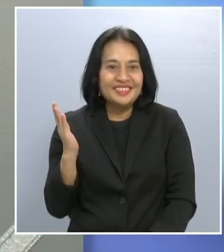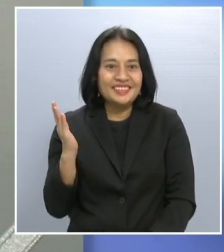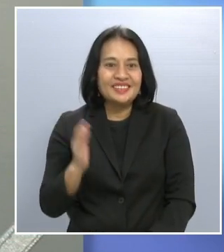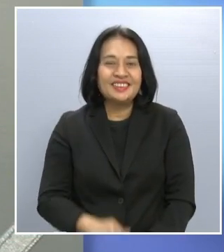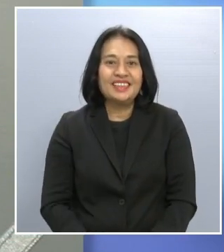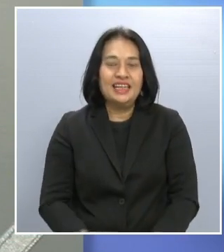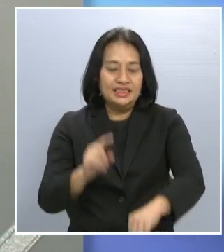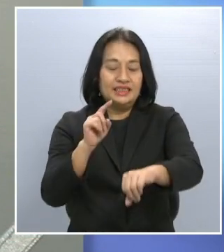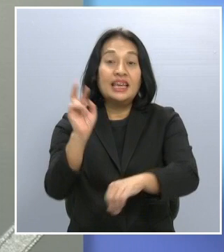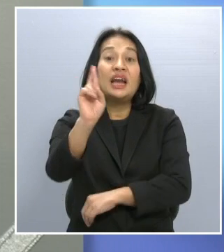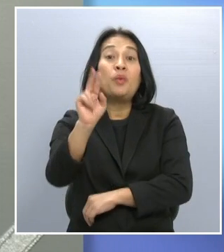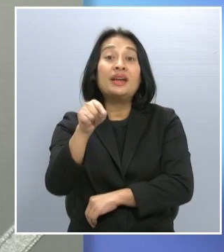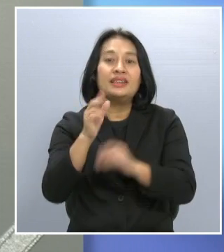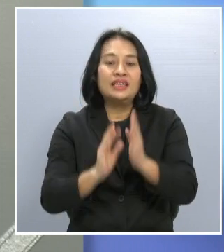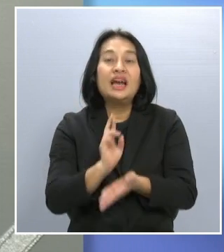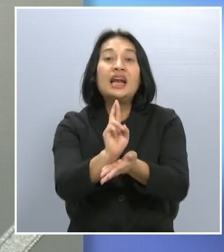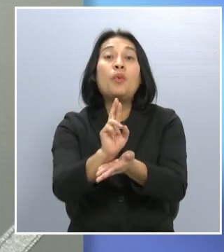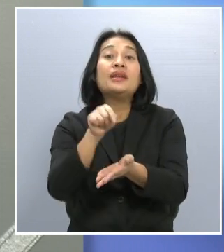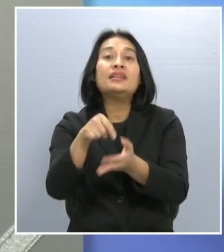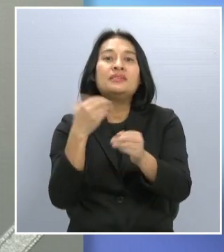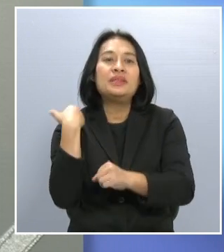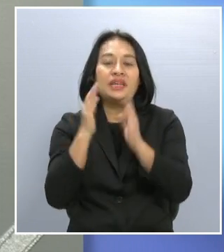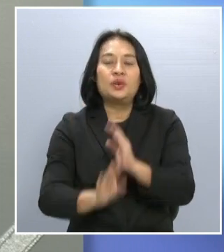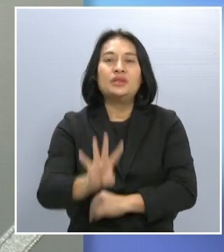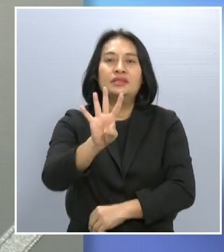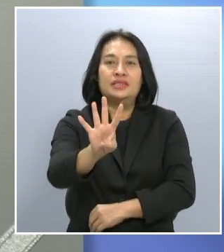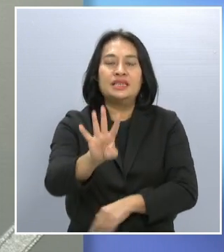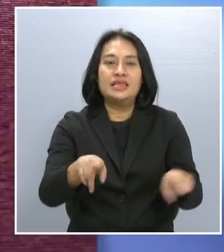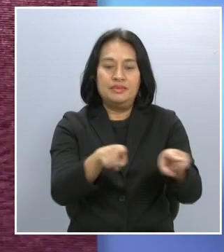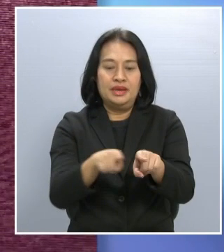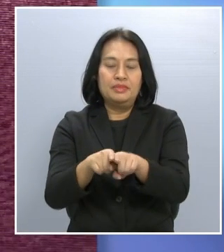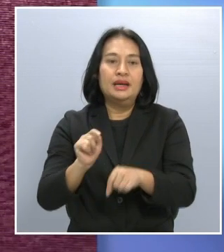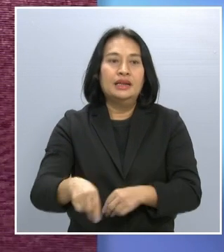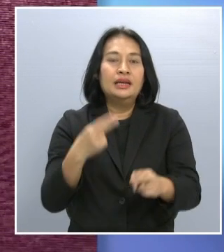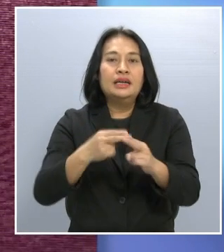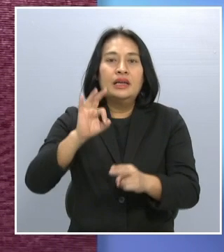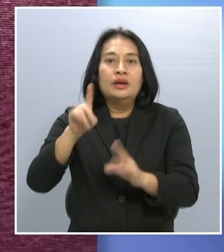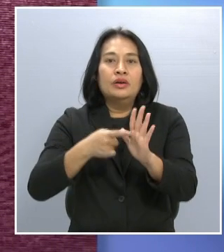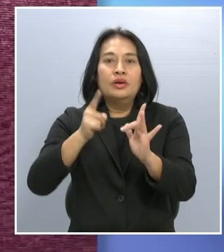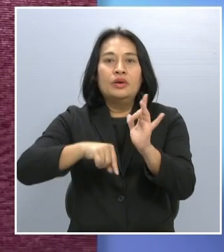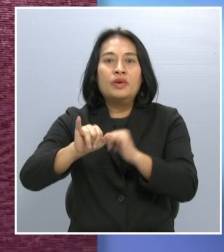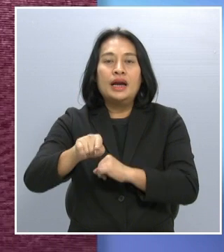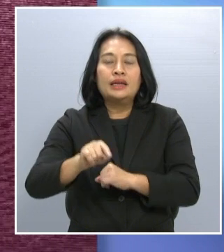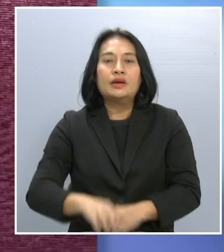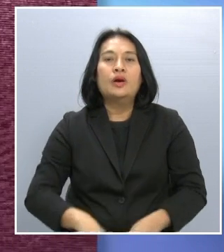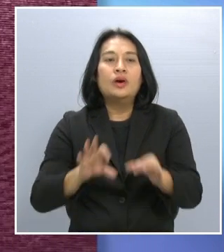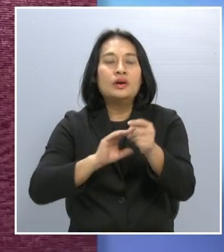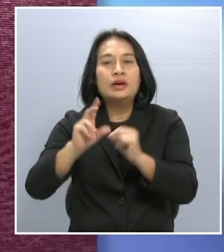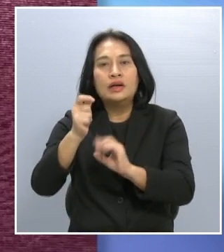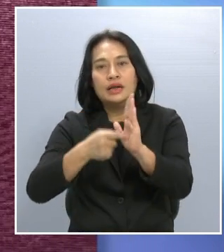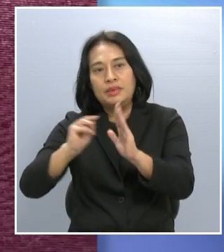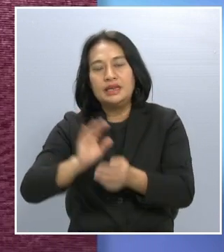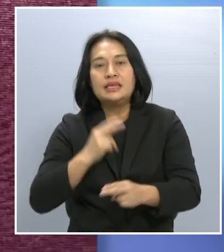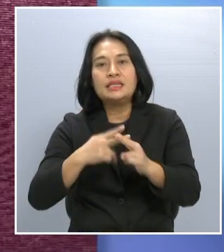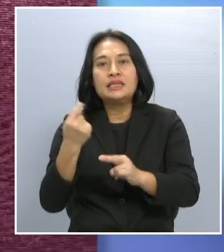รางวัลนี้มี 4ท่านที่รับเหมือนๆกันนะครับมีคุณฝ้ายของอมรินทร์นะคะมีคุณทินจาก